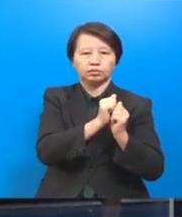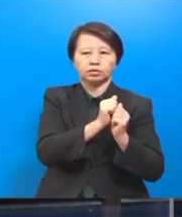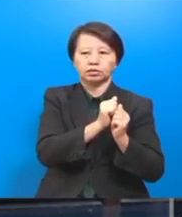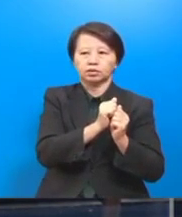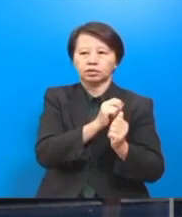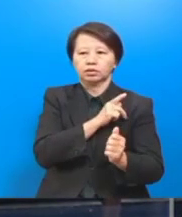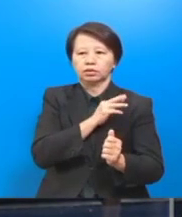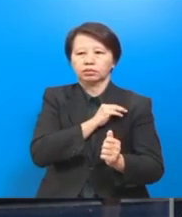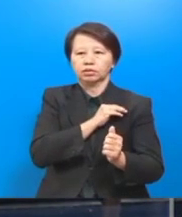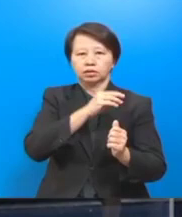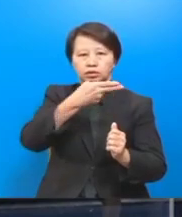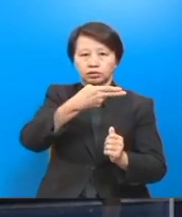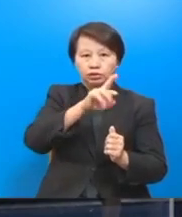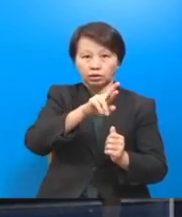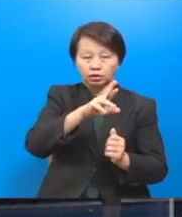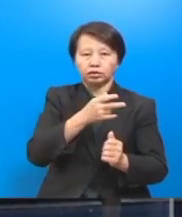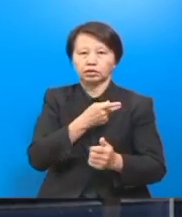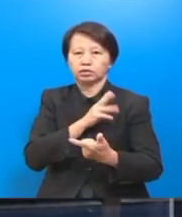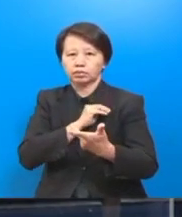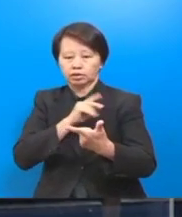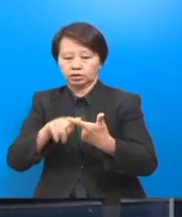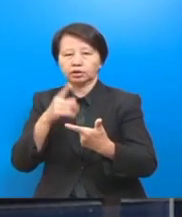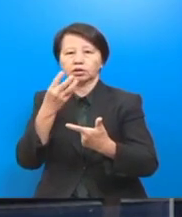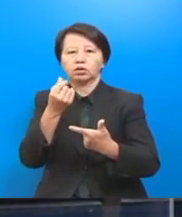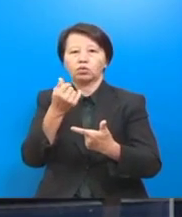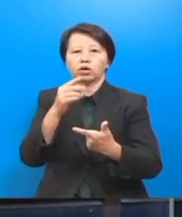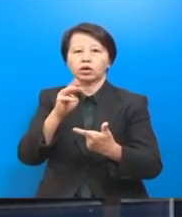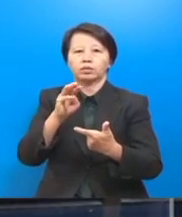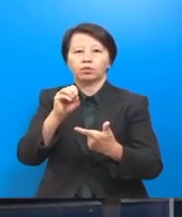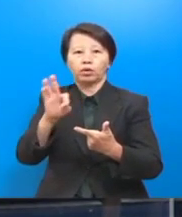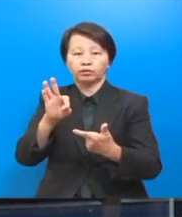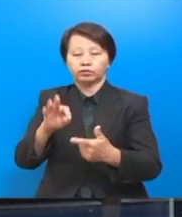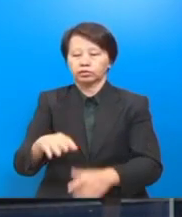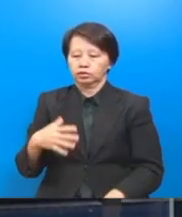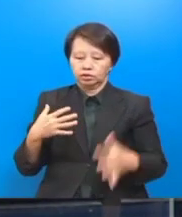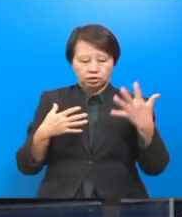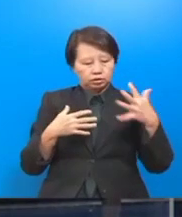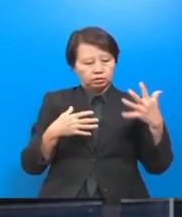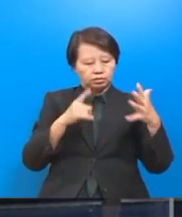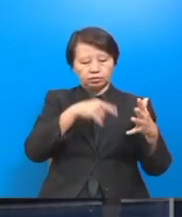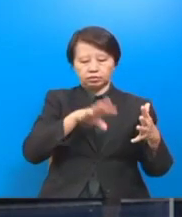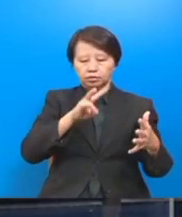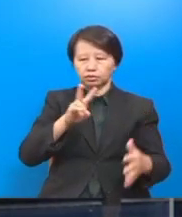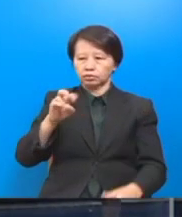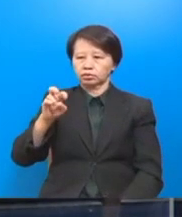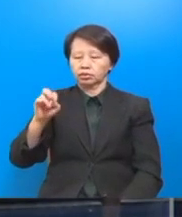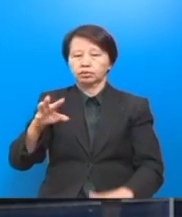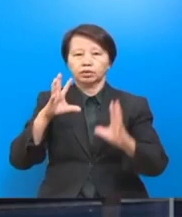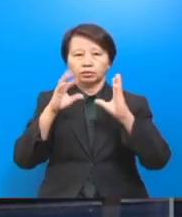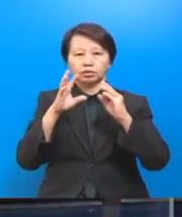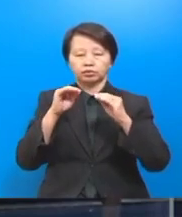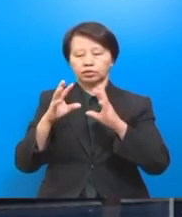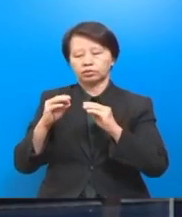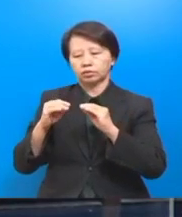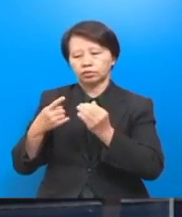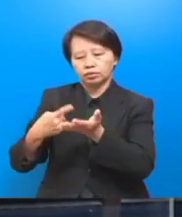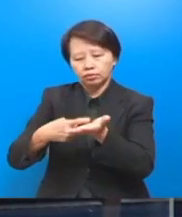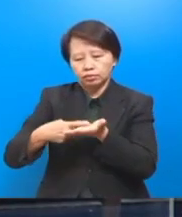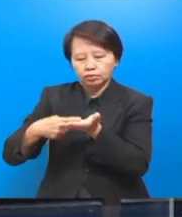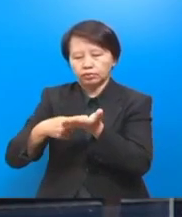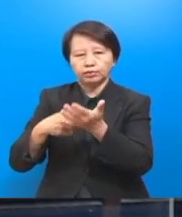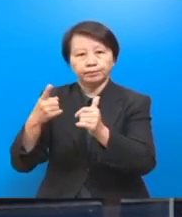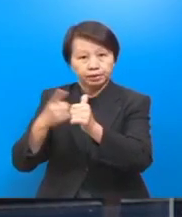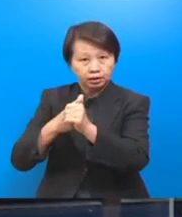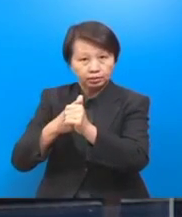hacker jalan semua malaysia dan juga kementerian keuangan pada 15 july 20 yang lalu muzanni telah bersidang balik bakal